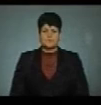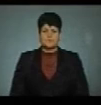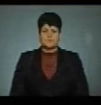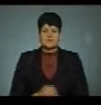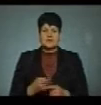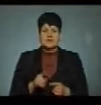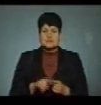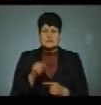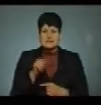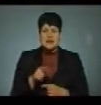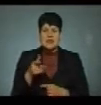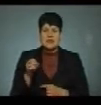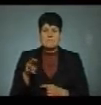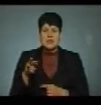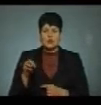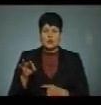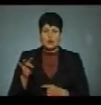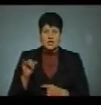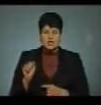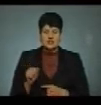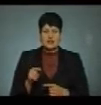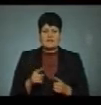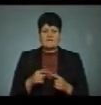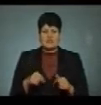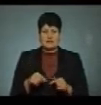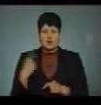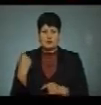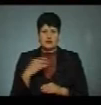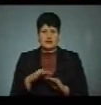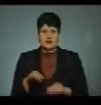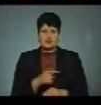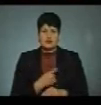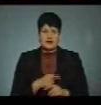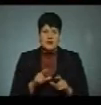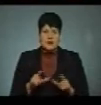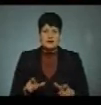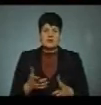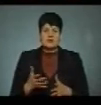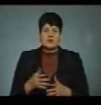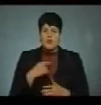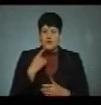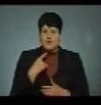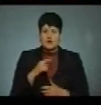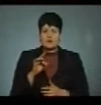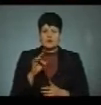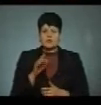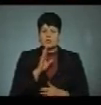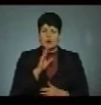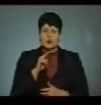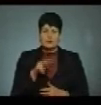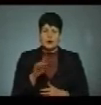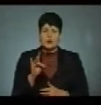Це гематологічне відділення Тернопільської міської дитячої лікарні. За словами завідувачки відділення Людмили Рудько, зараз тут